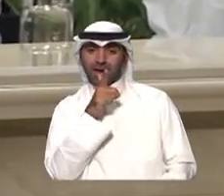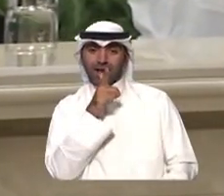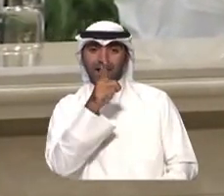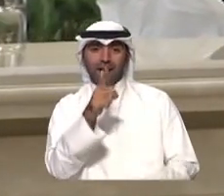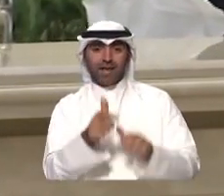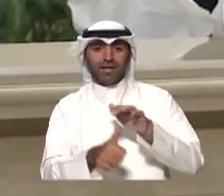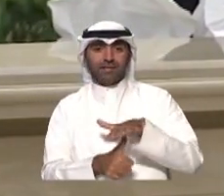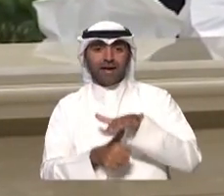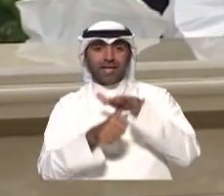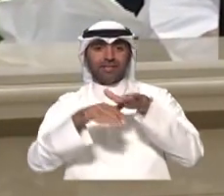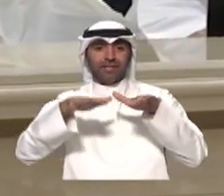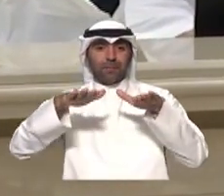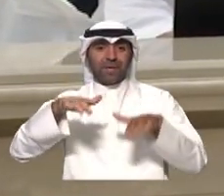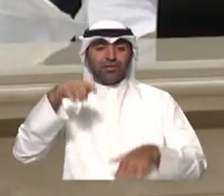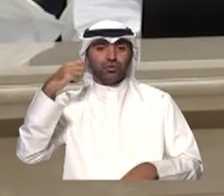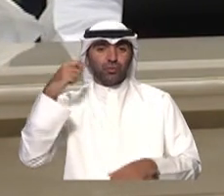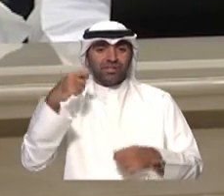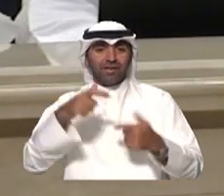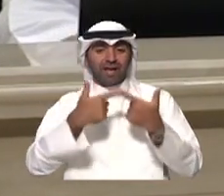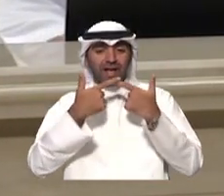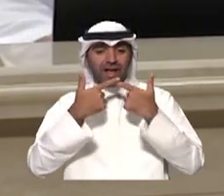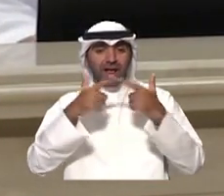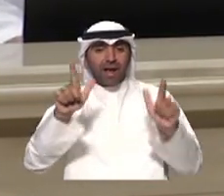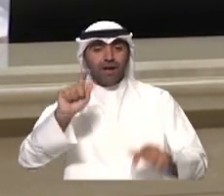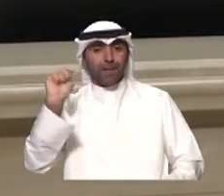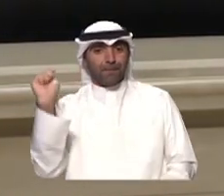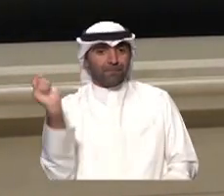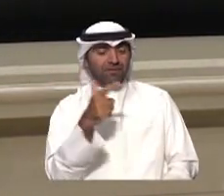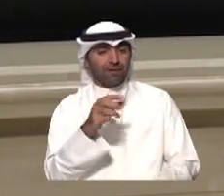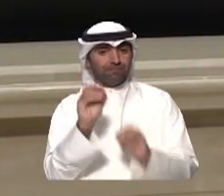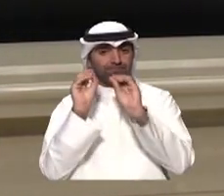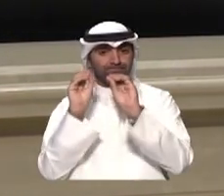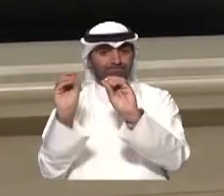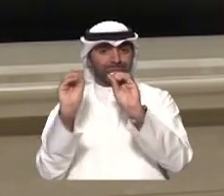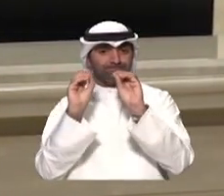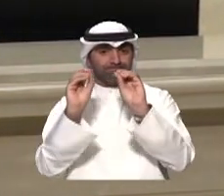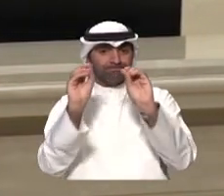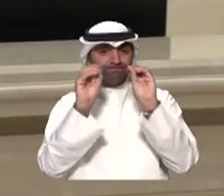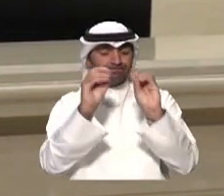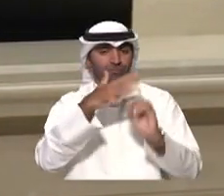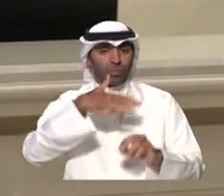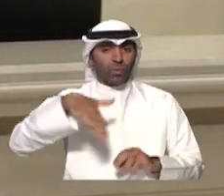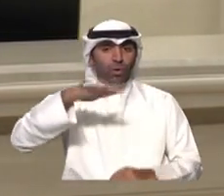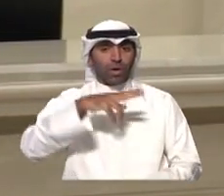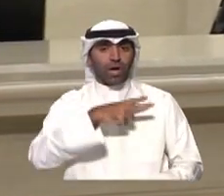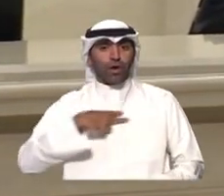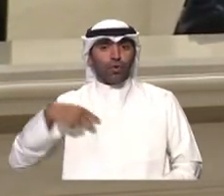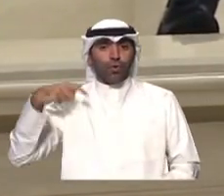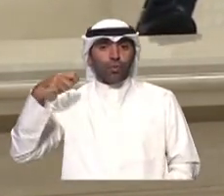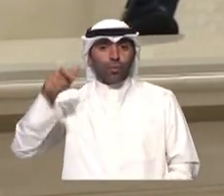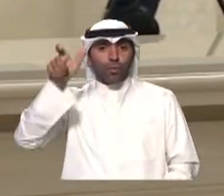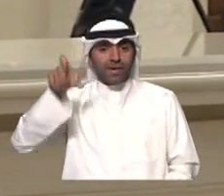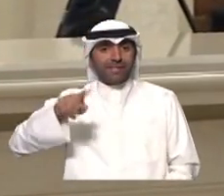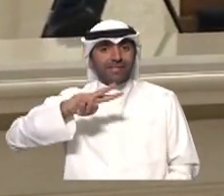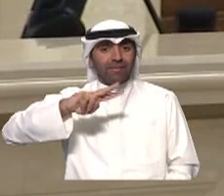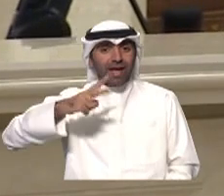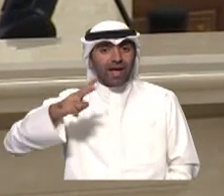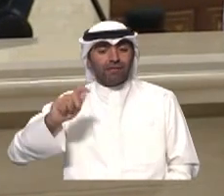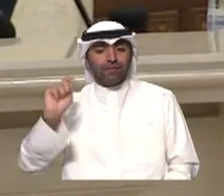الوزراء، وذلك بما يؤدي إلى دعم الاقتصاد الوطني تلبية احتياجات التنمية